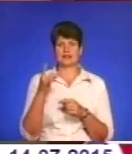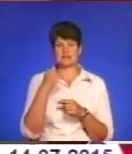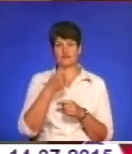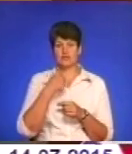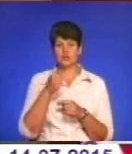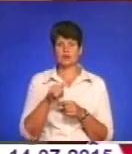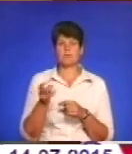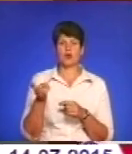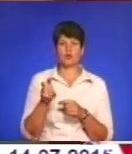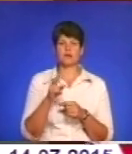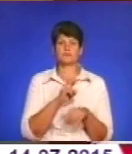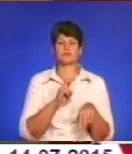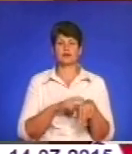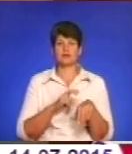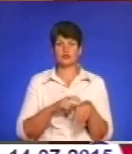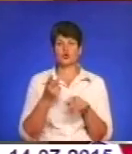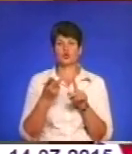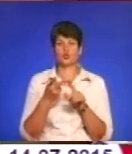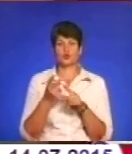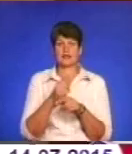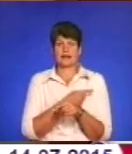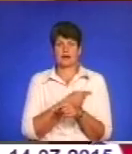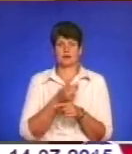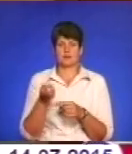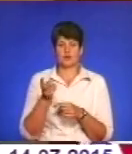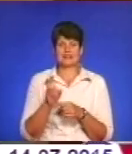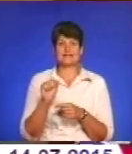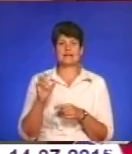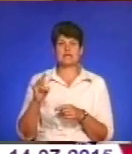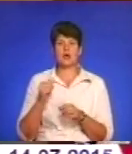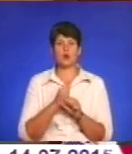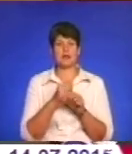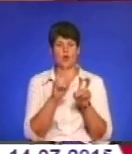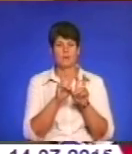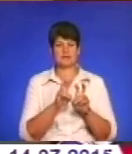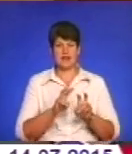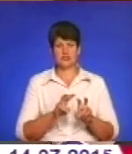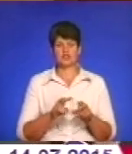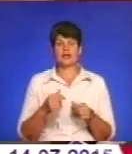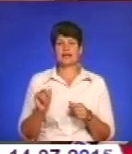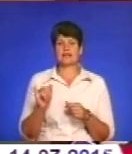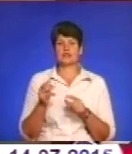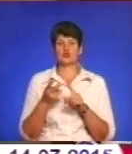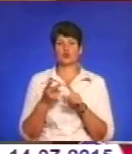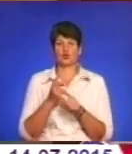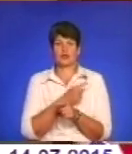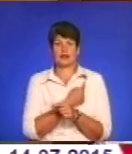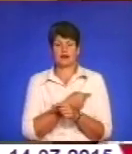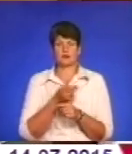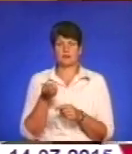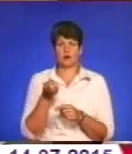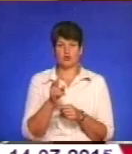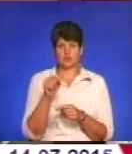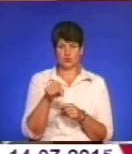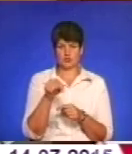Приходять сюди лікарі, з другої лікарні ми їх запрошуємо, санстанція теж, роблять обстеження, і тоді з другої лікарні заходять, лікарі